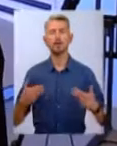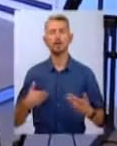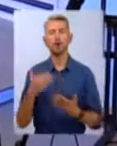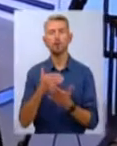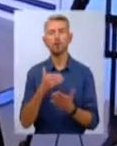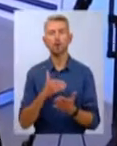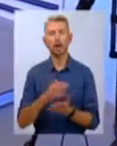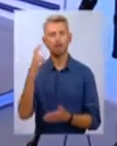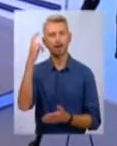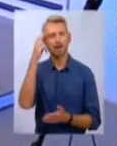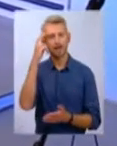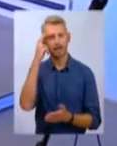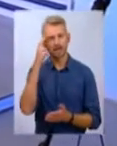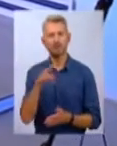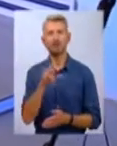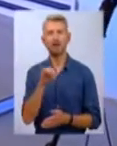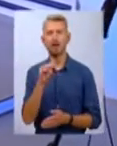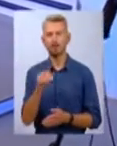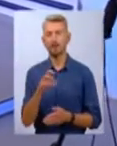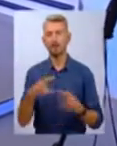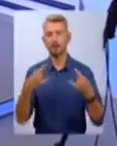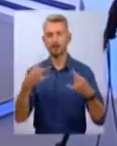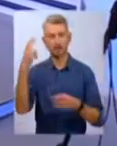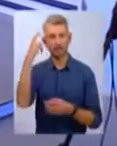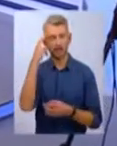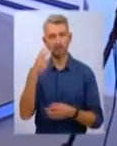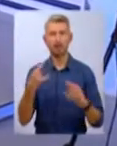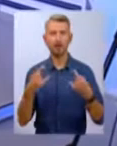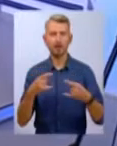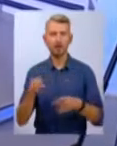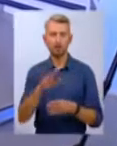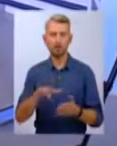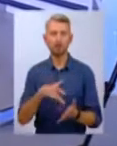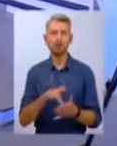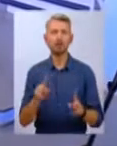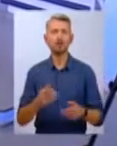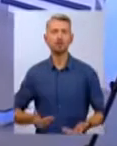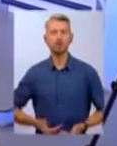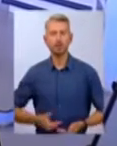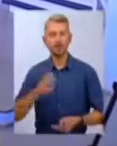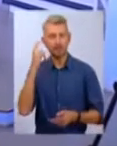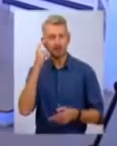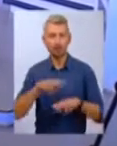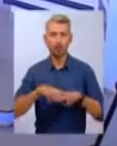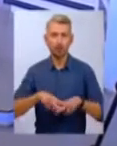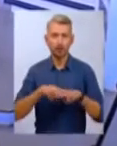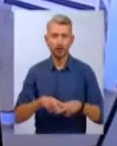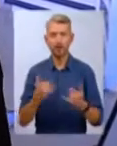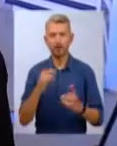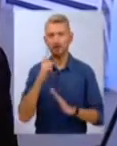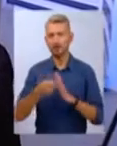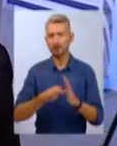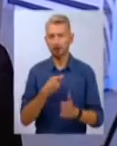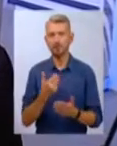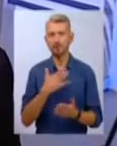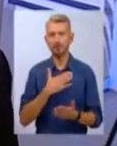Програма «Київ Лайф» на телеканалі «Київ», каналі Європейського міста. Чим живе і дихає столиця, які проблеми у вашому районі? Про все це дізнаємося прямо зараз у